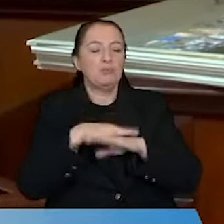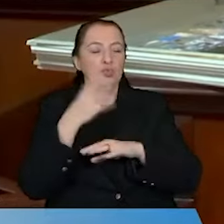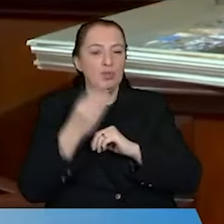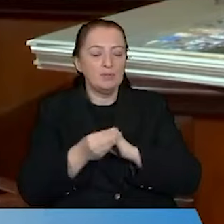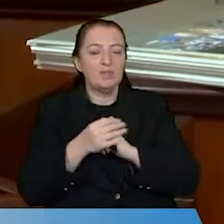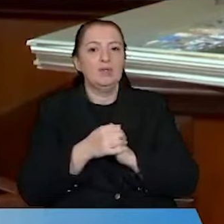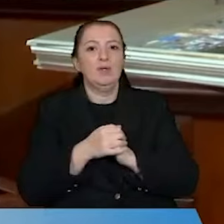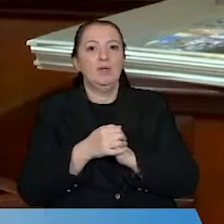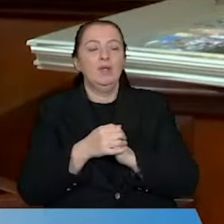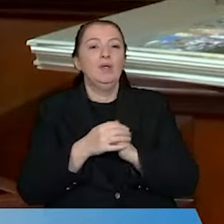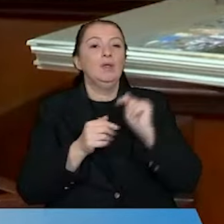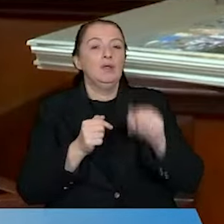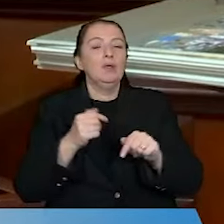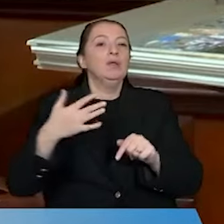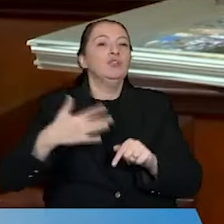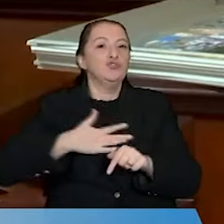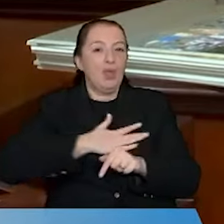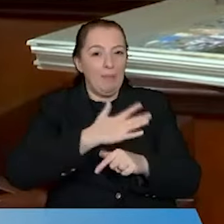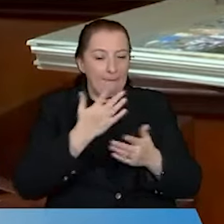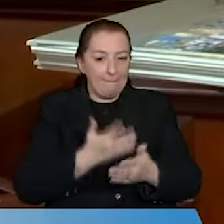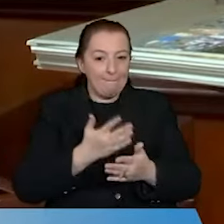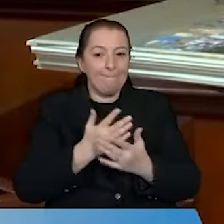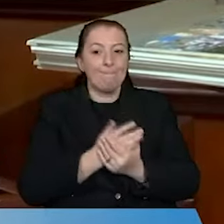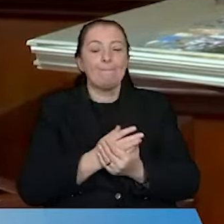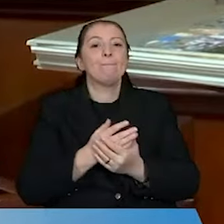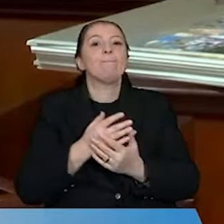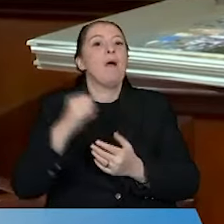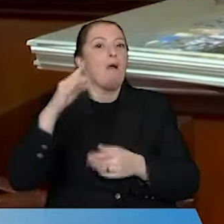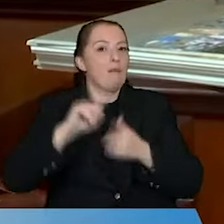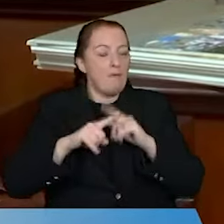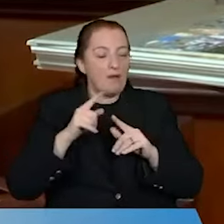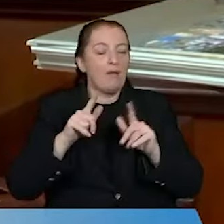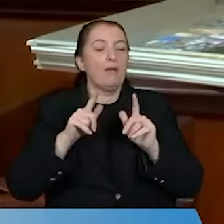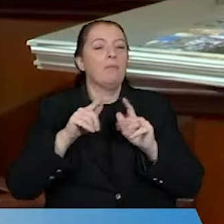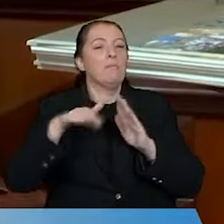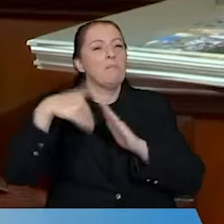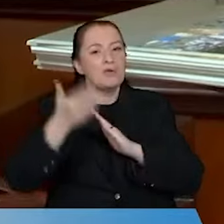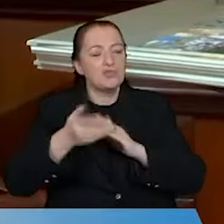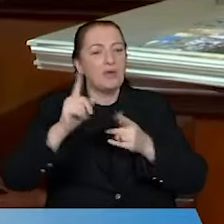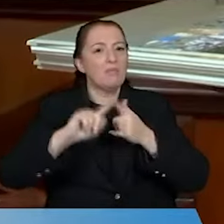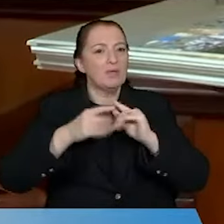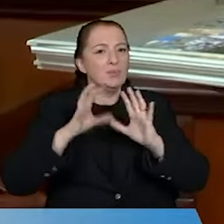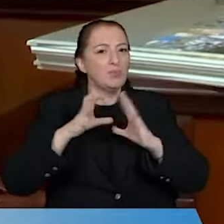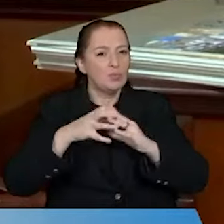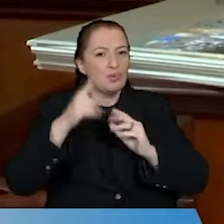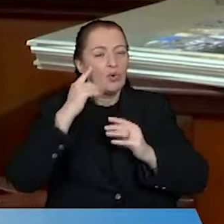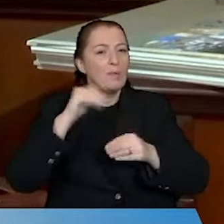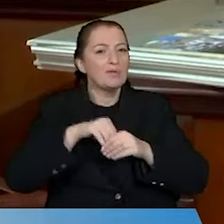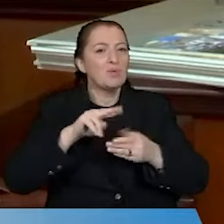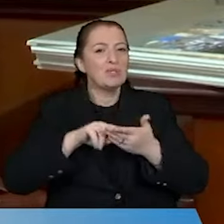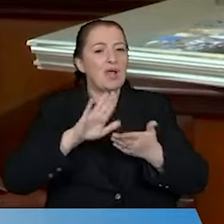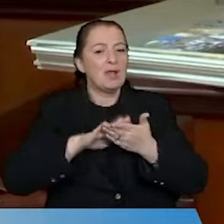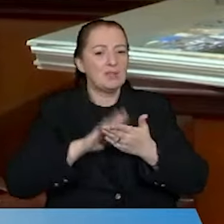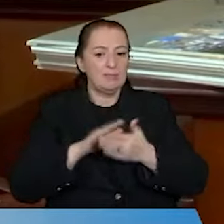bu kürsüye gerek Cumhuriyet Halk Partisi'nin mensupları, gerek AK Parti, gerek diğer parti gruplarından meclis üyesi